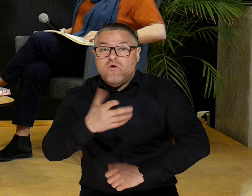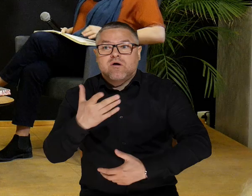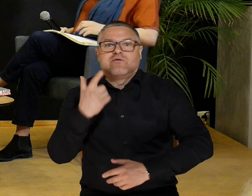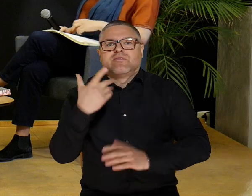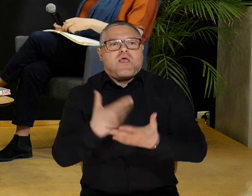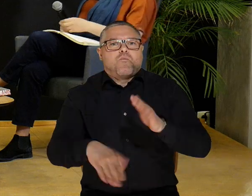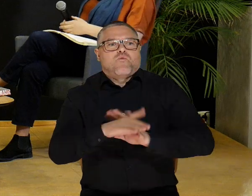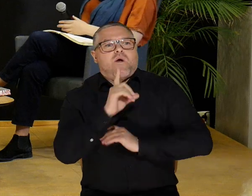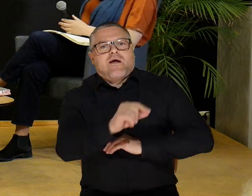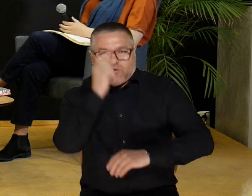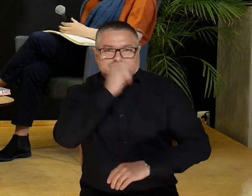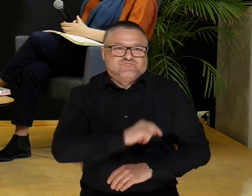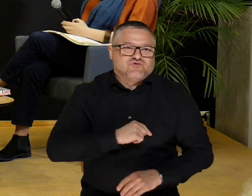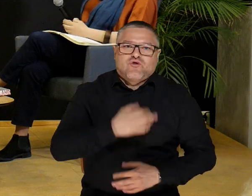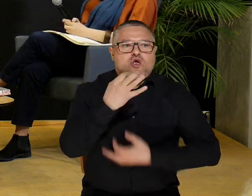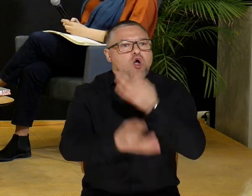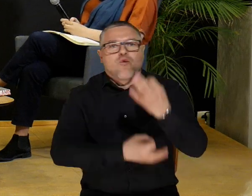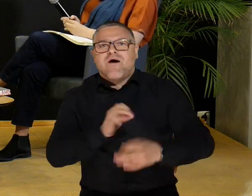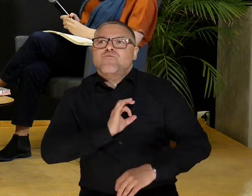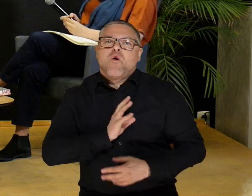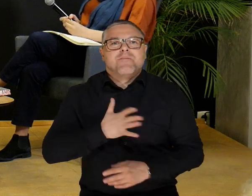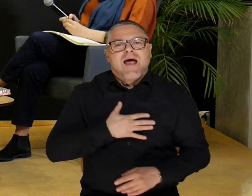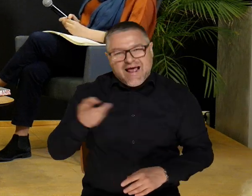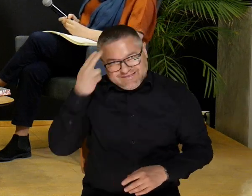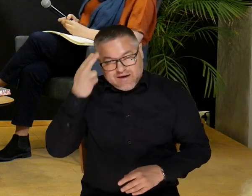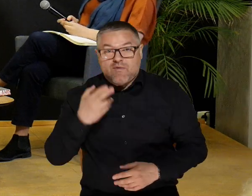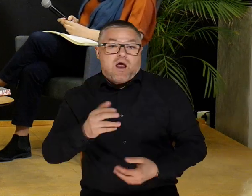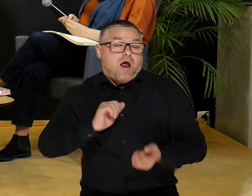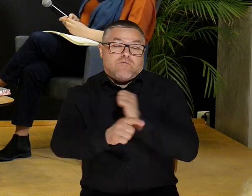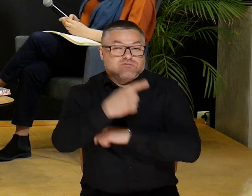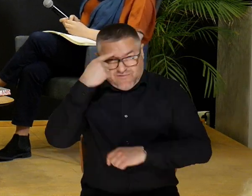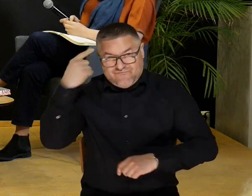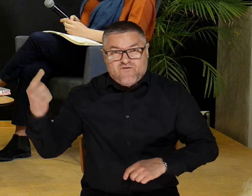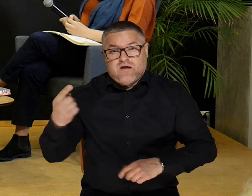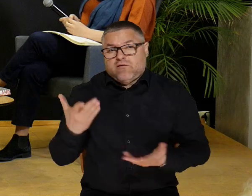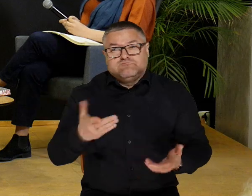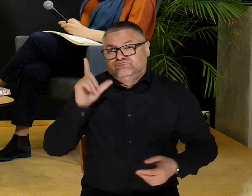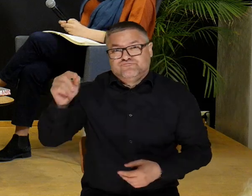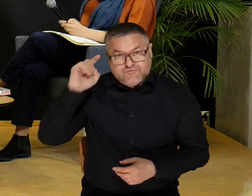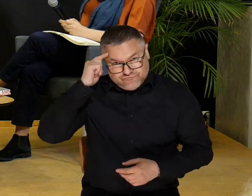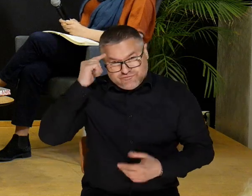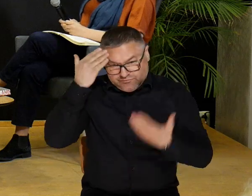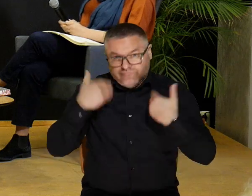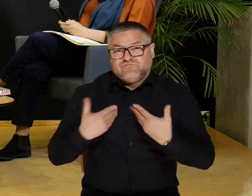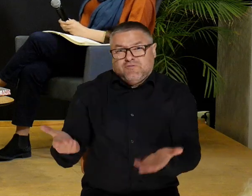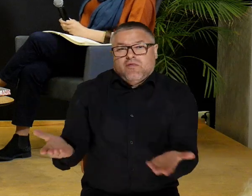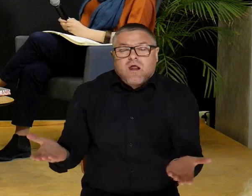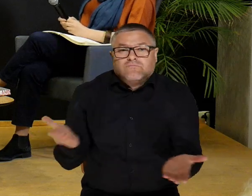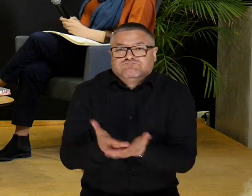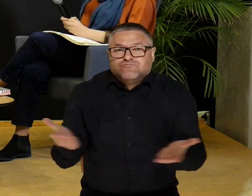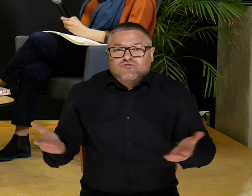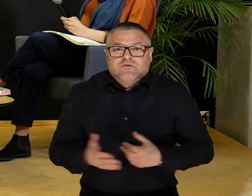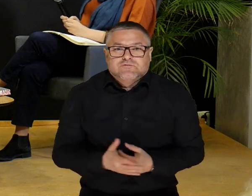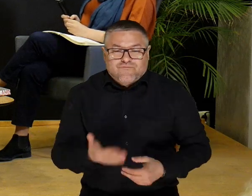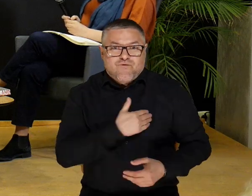do psychologa i nie mówi żadnych traumach, no albo jesteś wariatem i lądujesz u czubków. No stąd, nie wiem, no coś takiego jest